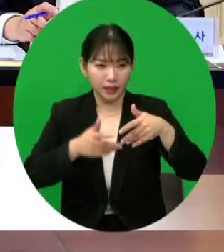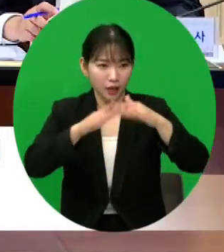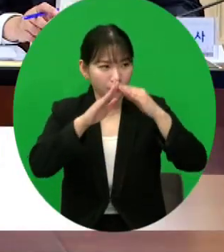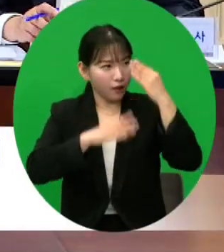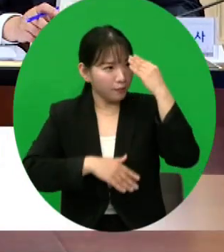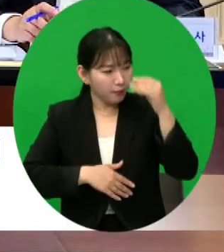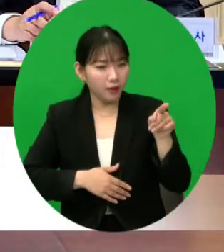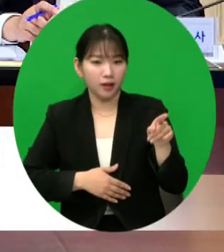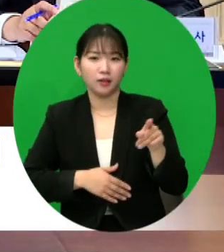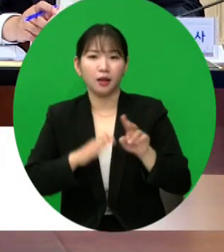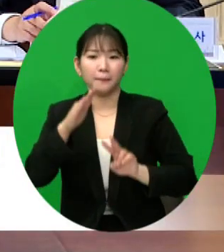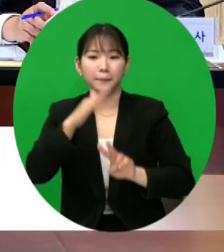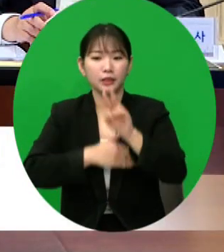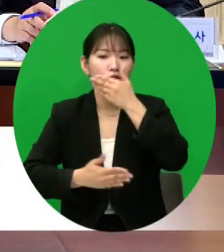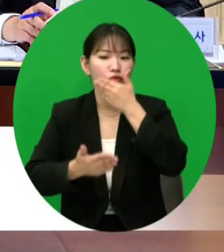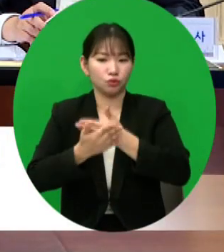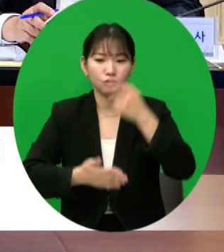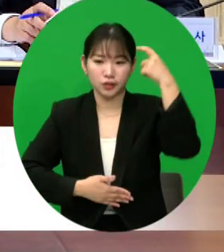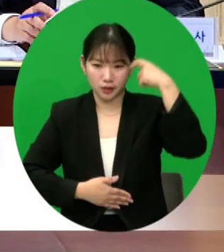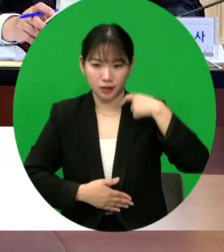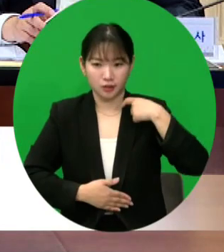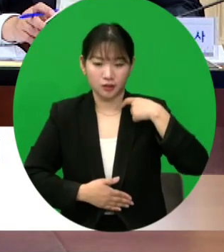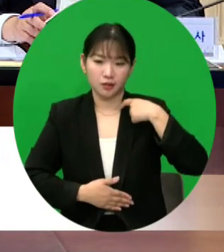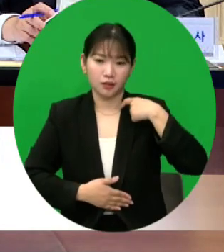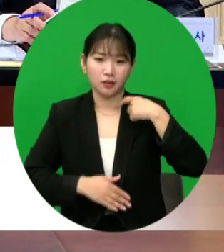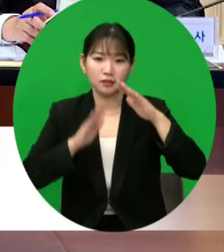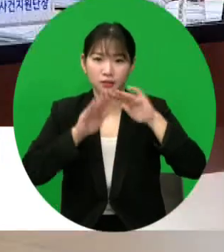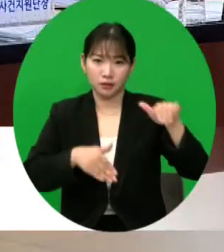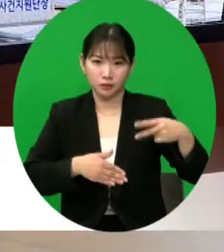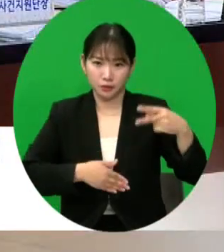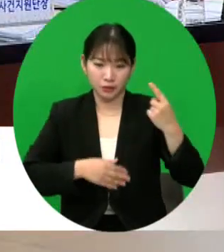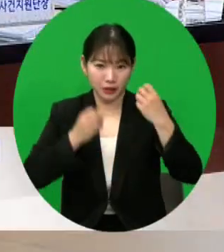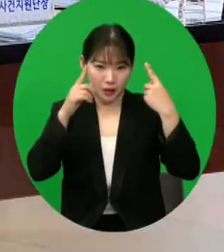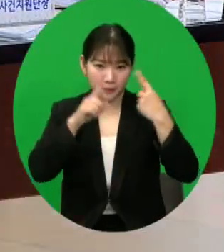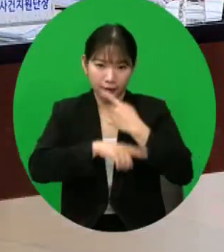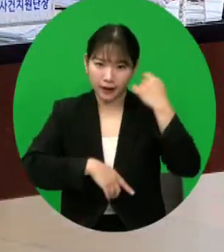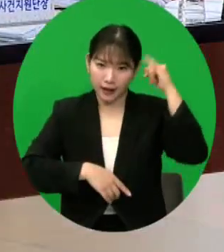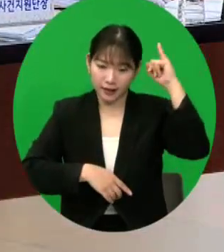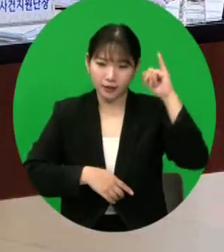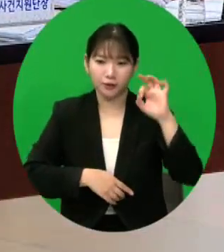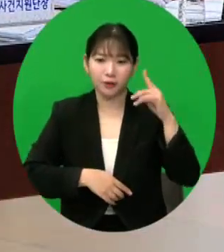보면서 비전의 중요성을 실감했다며 전라남도도